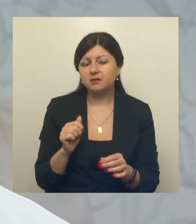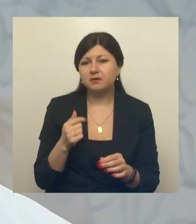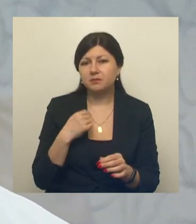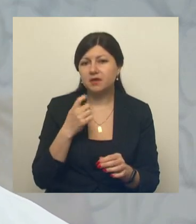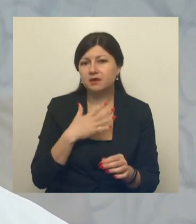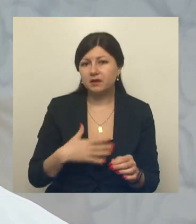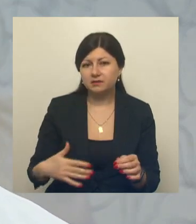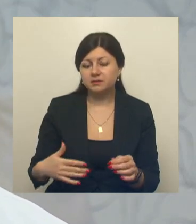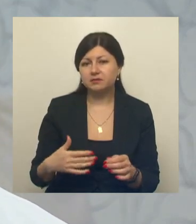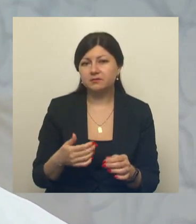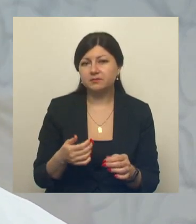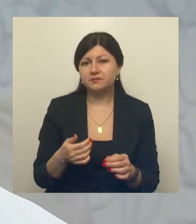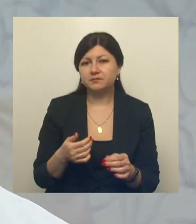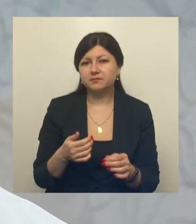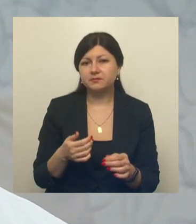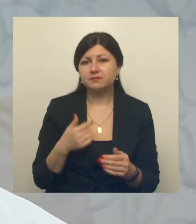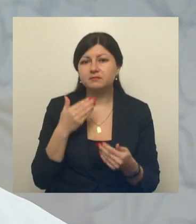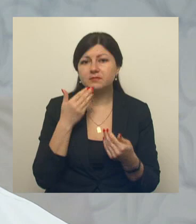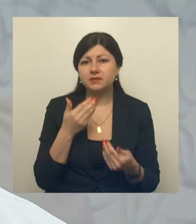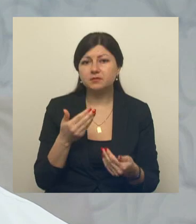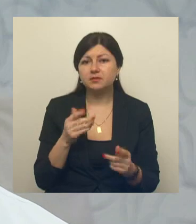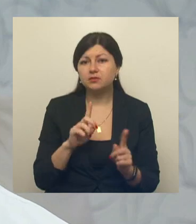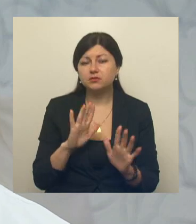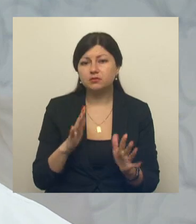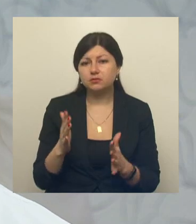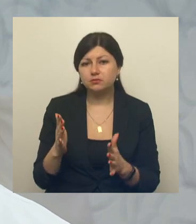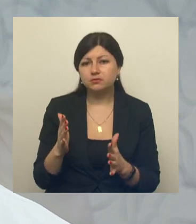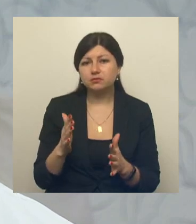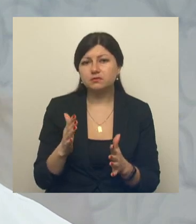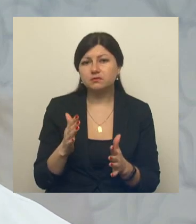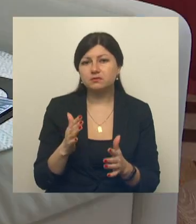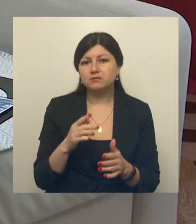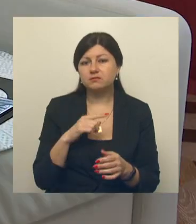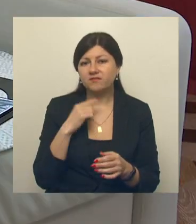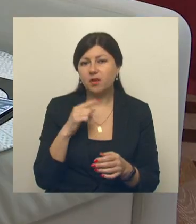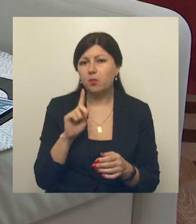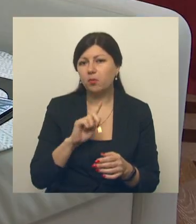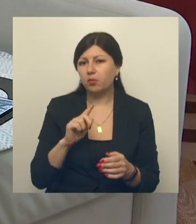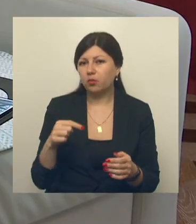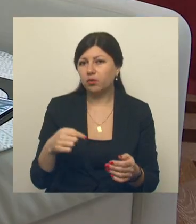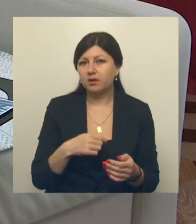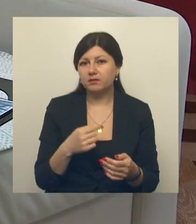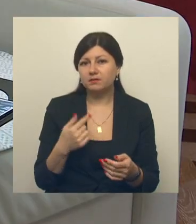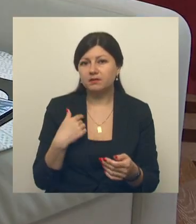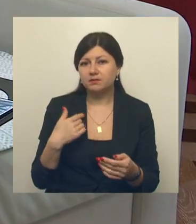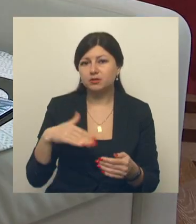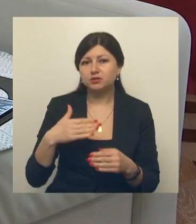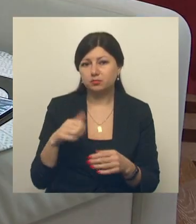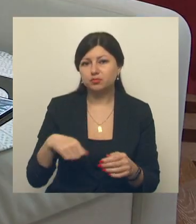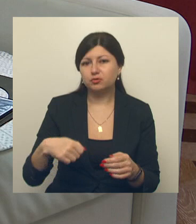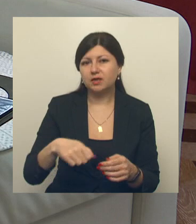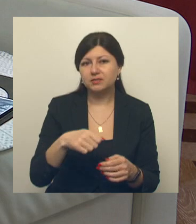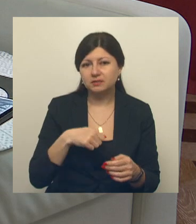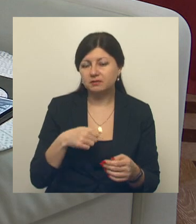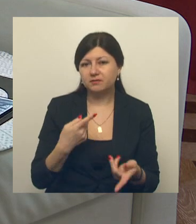ранен. Я спросила, что случилось, он говорит: пуля. Я как с пустой корзинкой зашла, так и вышла.